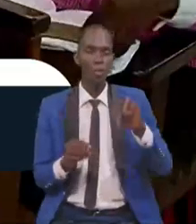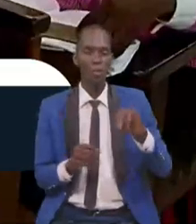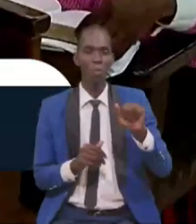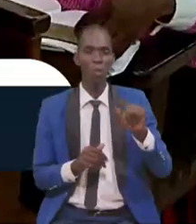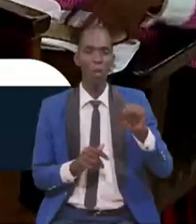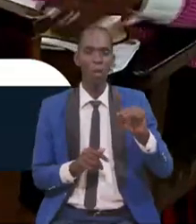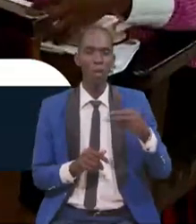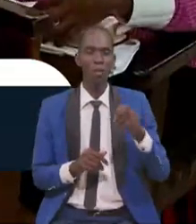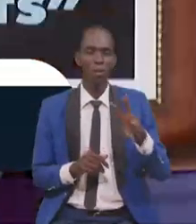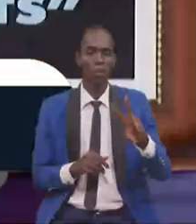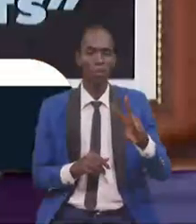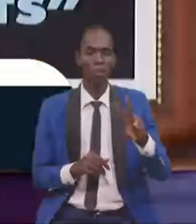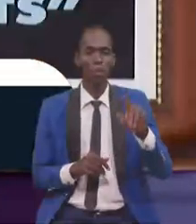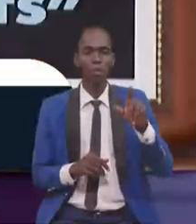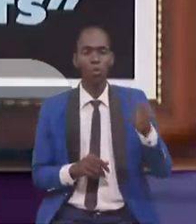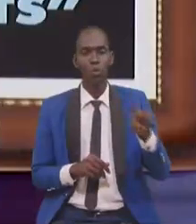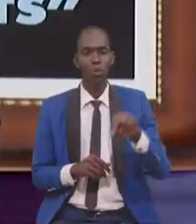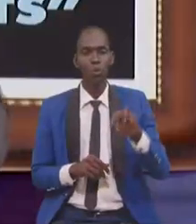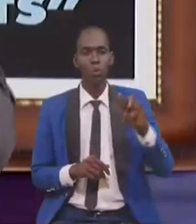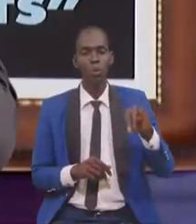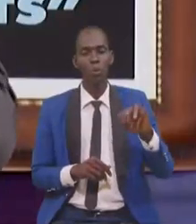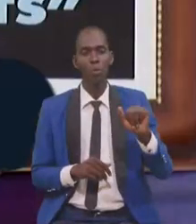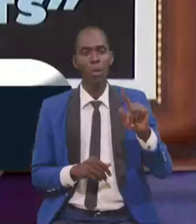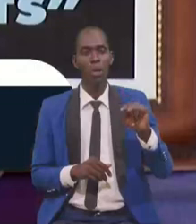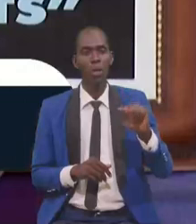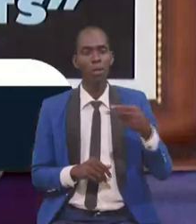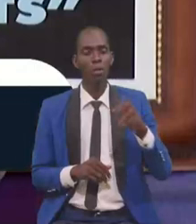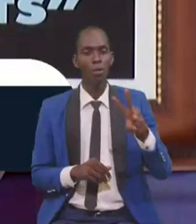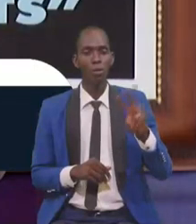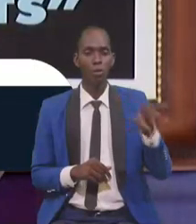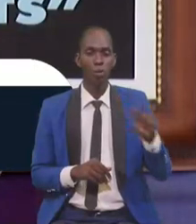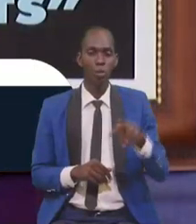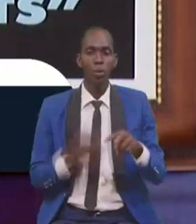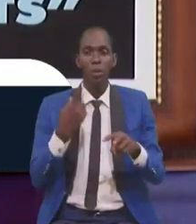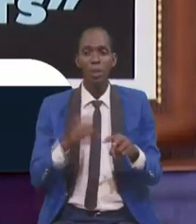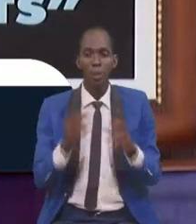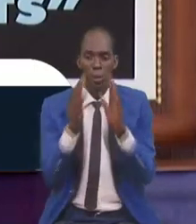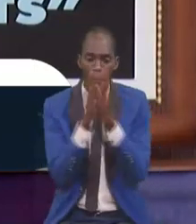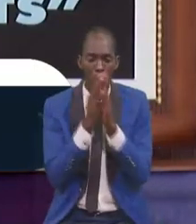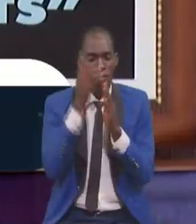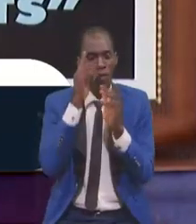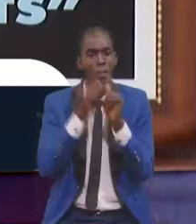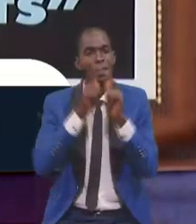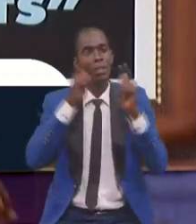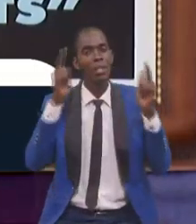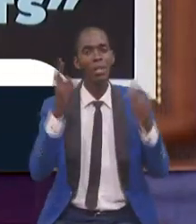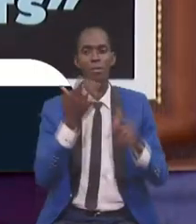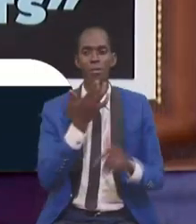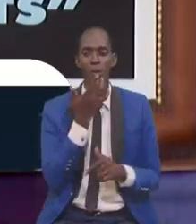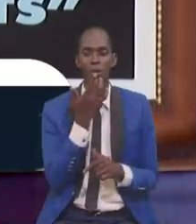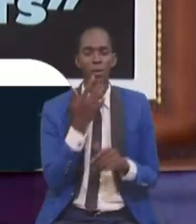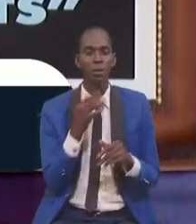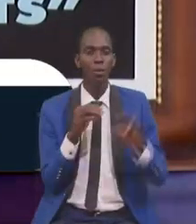Matthieu 15, verset 22. La prière, la supplication pour une grande